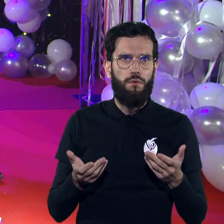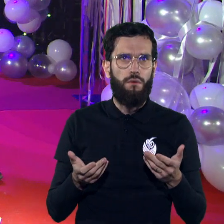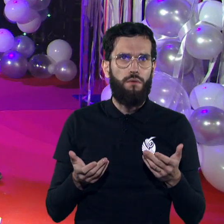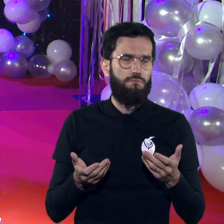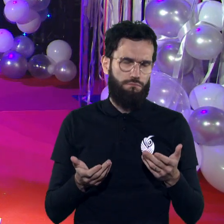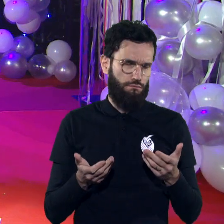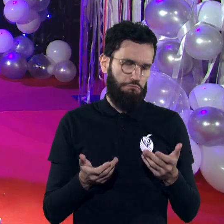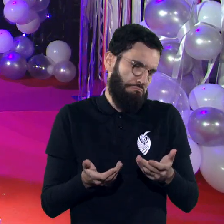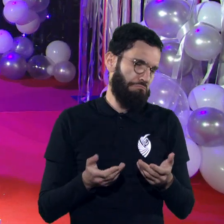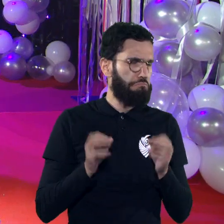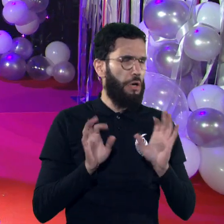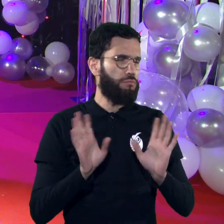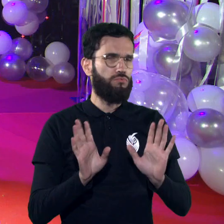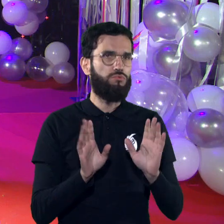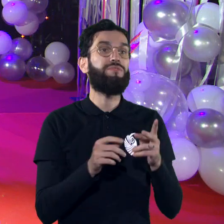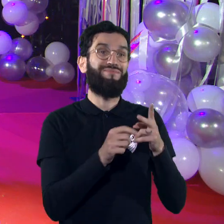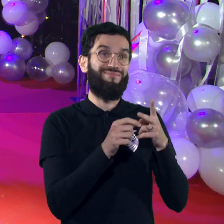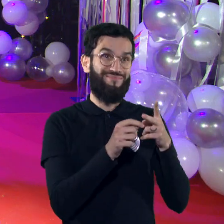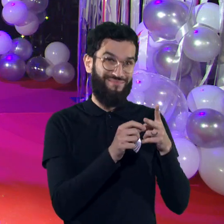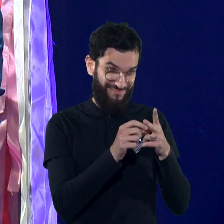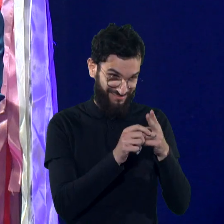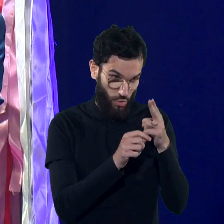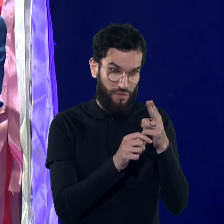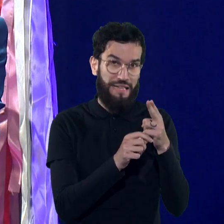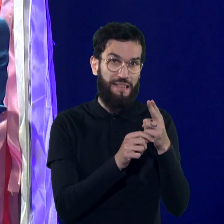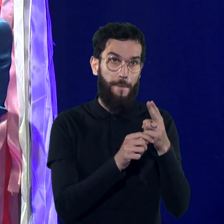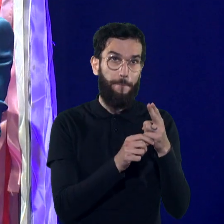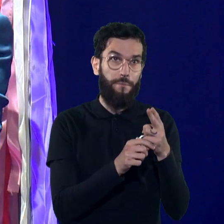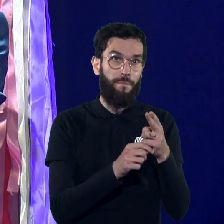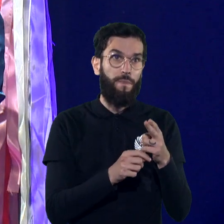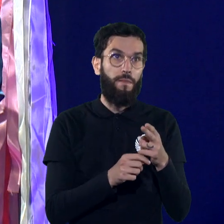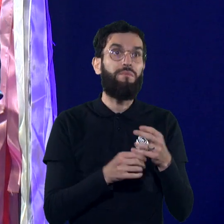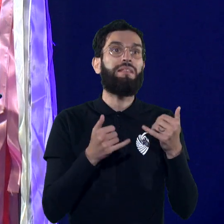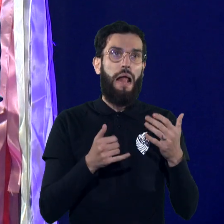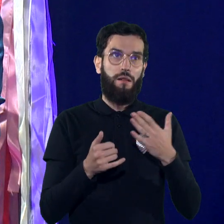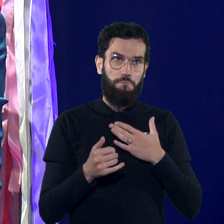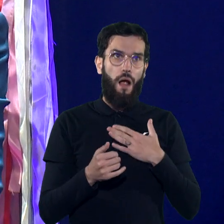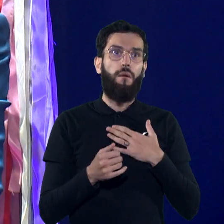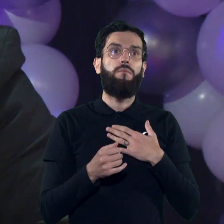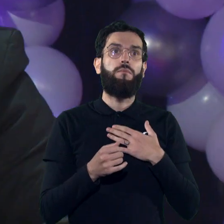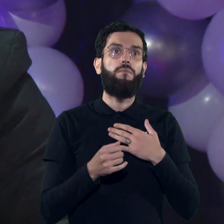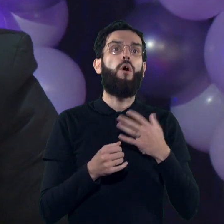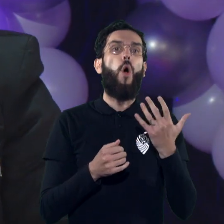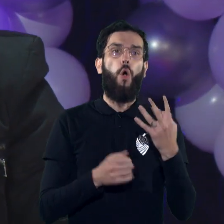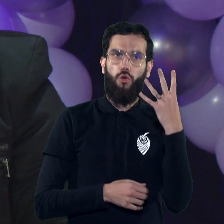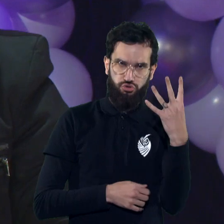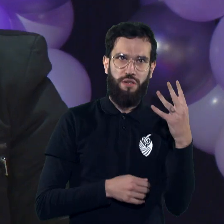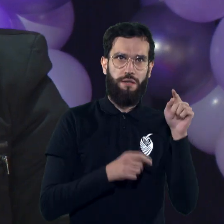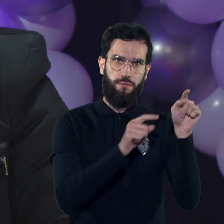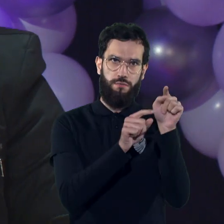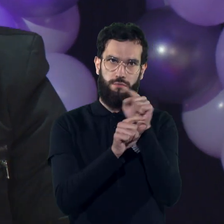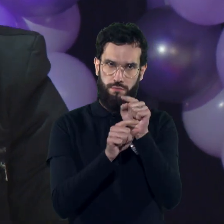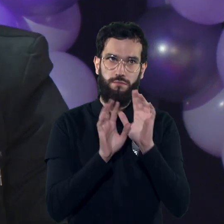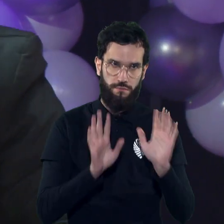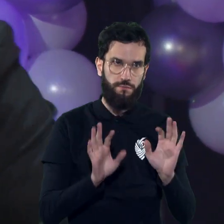OK, len sa mi niečo zdalo. Tak, decka, roztrihneme ten povraz presne na polovicu. Takže teraz máme koncov koľko? 4. 4